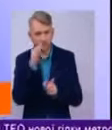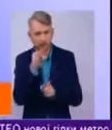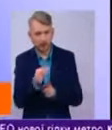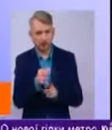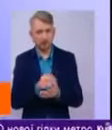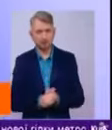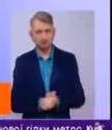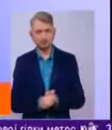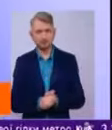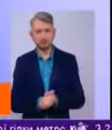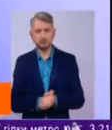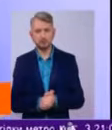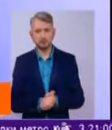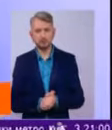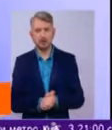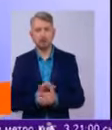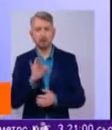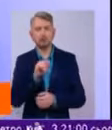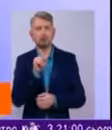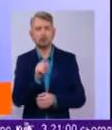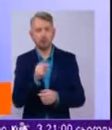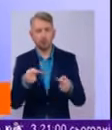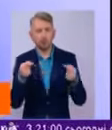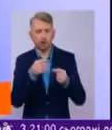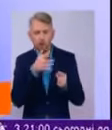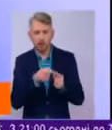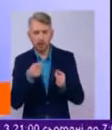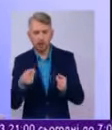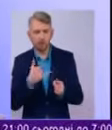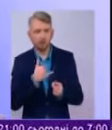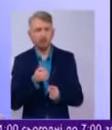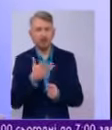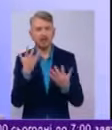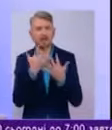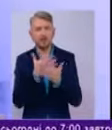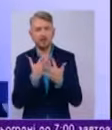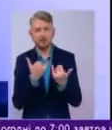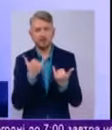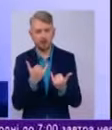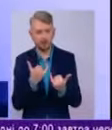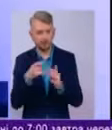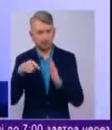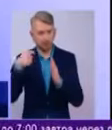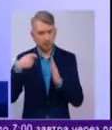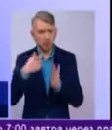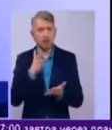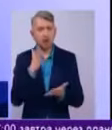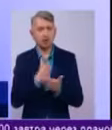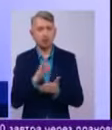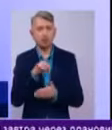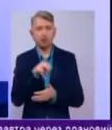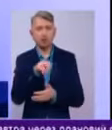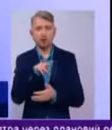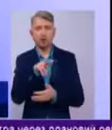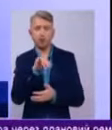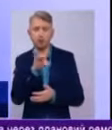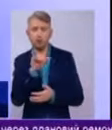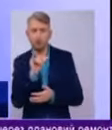Якраз щодо цього конкретного періоду у нас кілька фільмів зараз у виробництві. Зокрема, є і про Петлюру